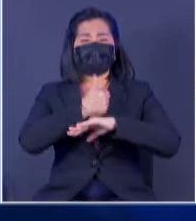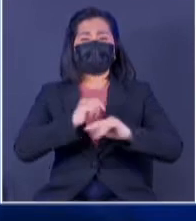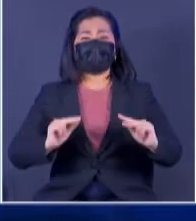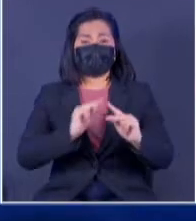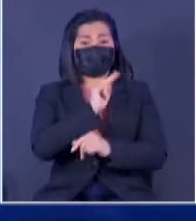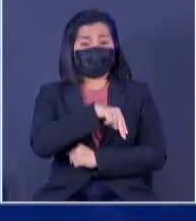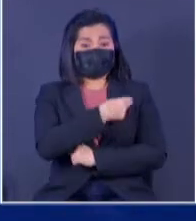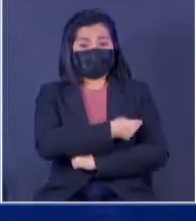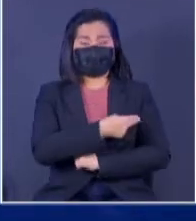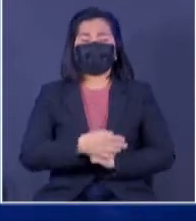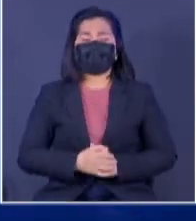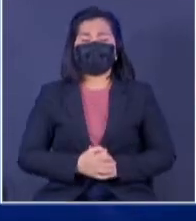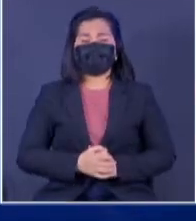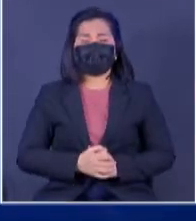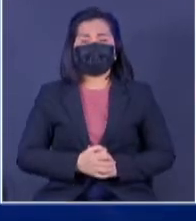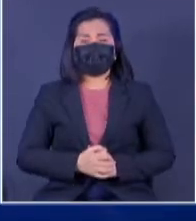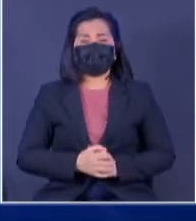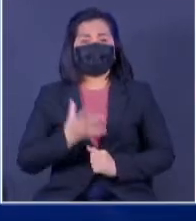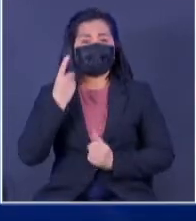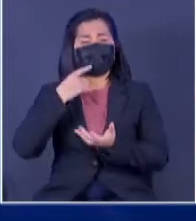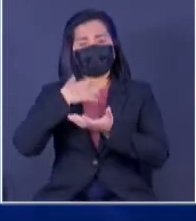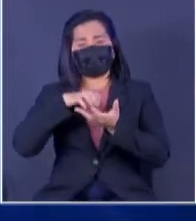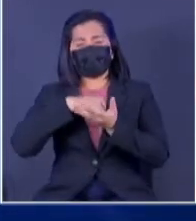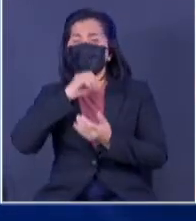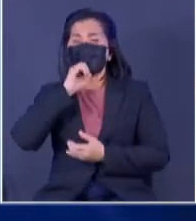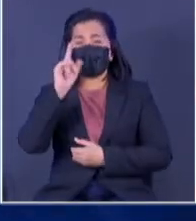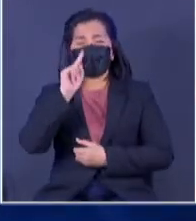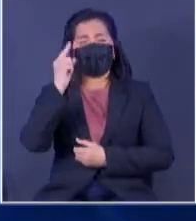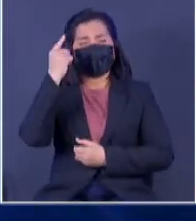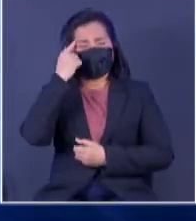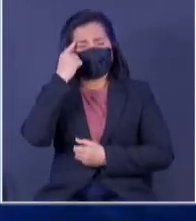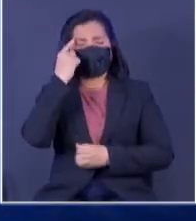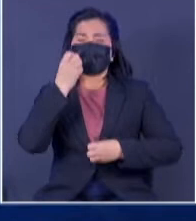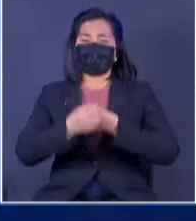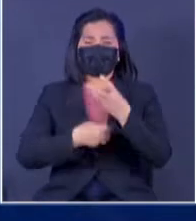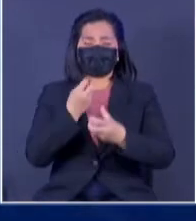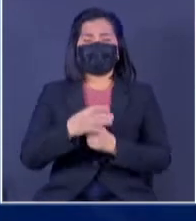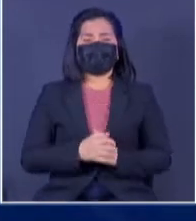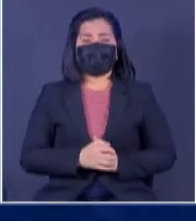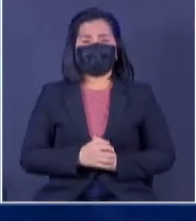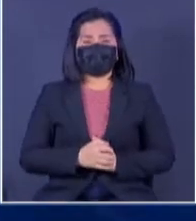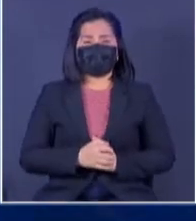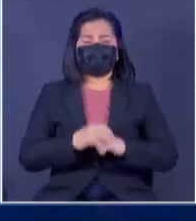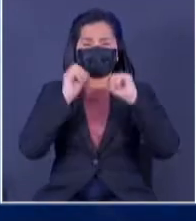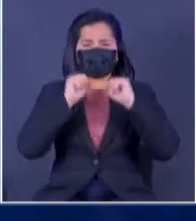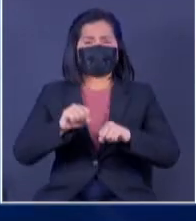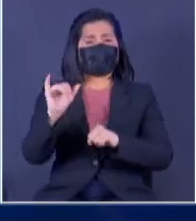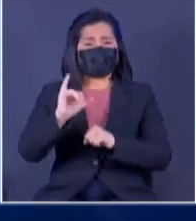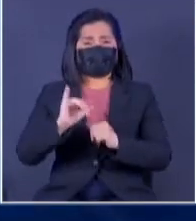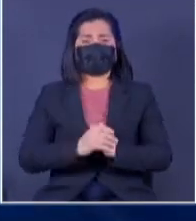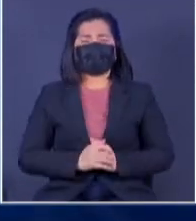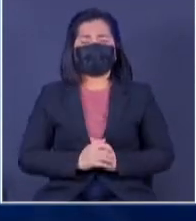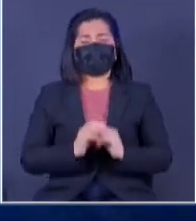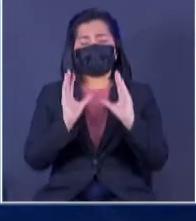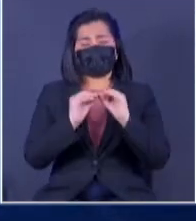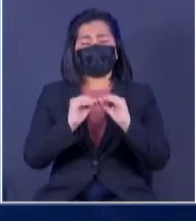และรัฐมนตรีสาธารณสุขเมื่อวานนี้บอกว่าเป็นแค่ความเห็นนะฮะเป็นแค่ความเห็นยังไม่ใช่มติส่วนมติจาก